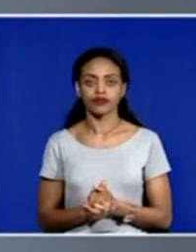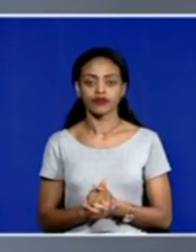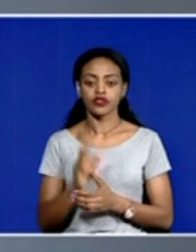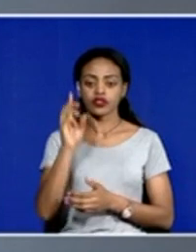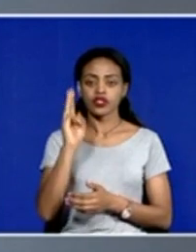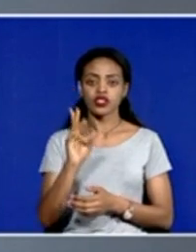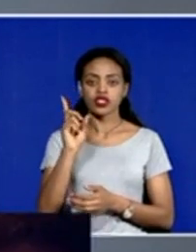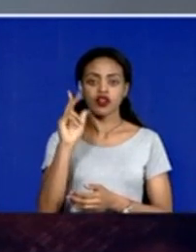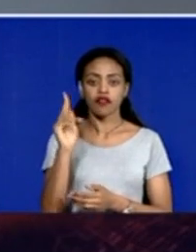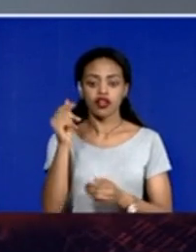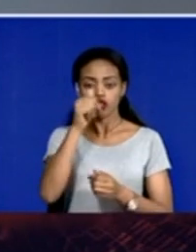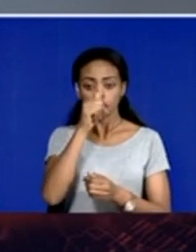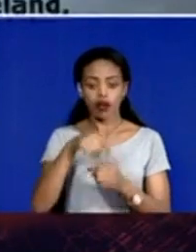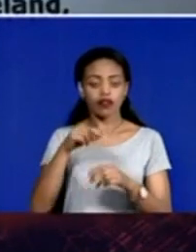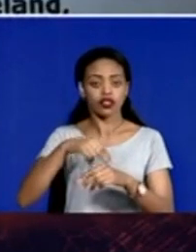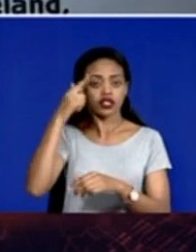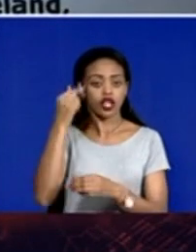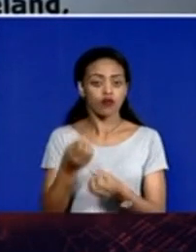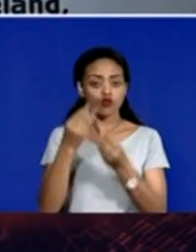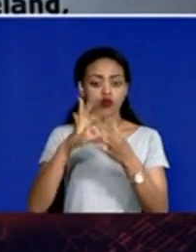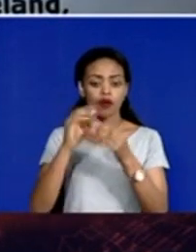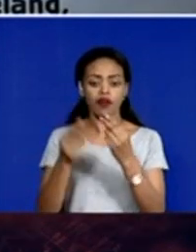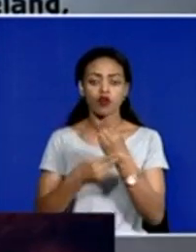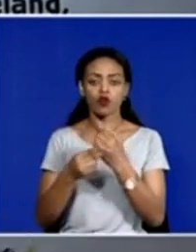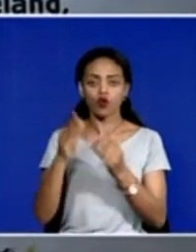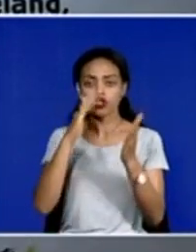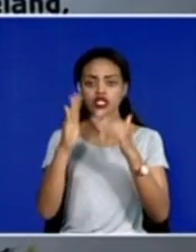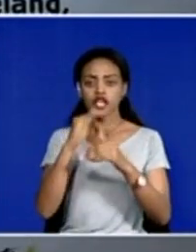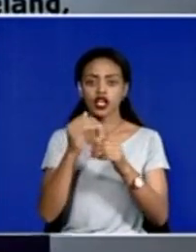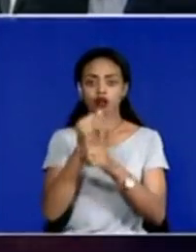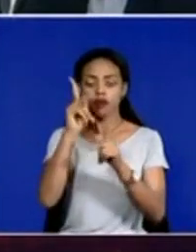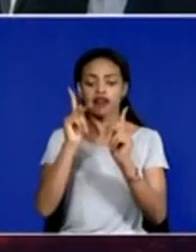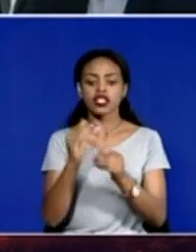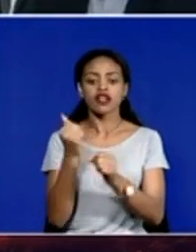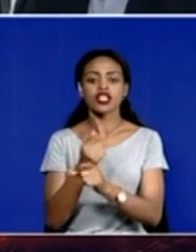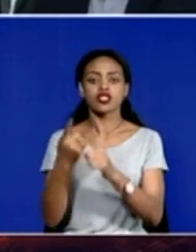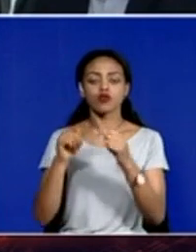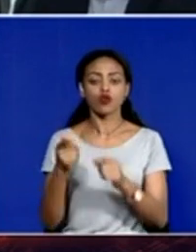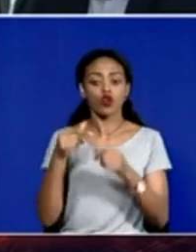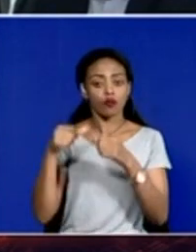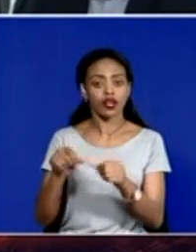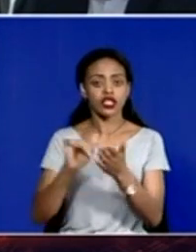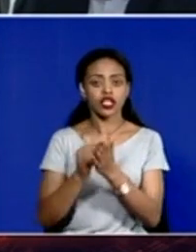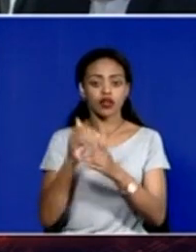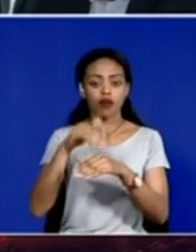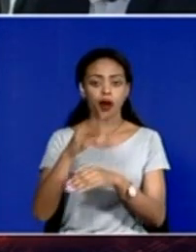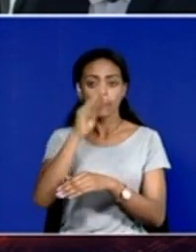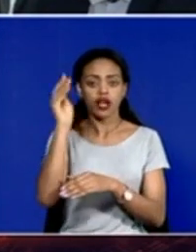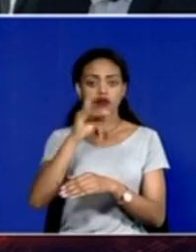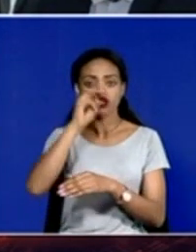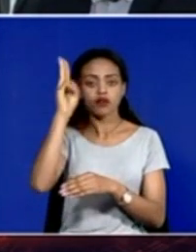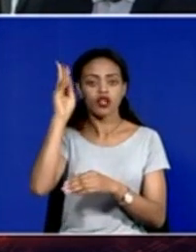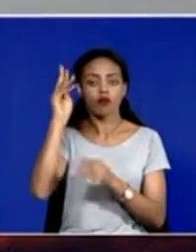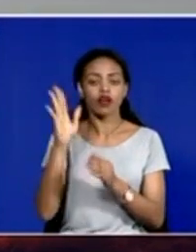سافر إثيوبيا أبو تجري أبو كزوالوز تفعل لي محبرون قطبون تجمعات محبرة سبب نصر حزمة أخوينو نايز مقتل تادم أبو معربن سمير